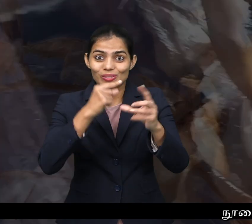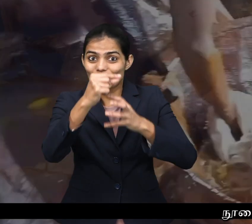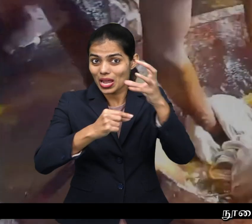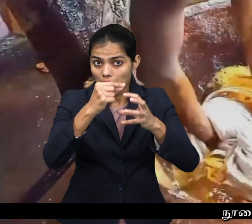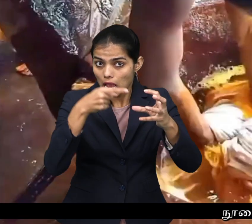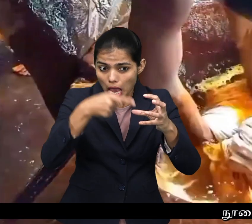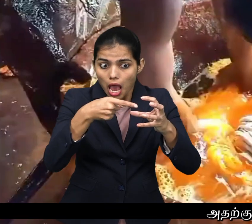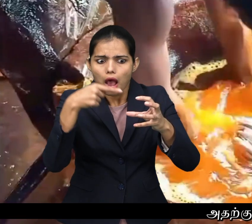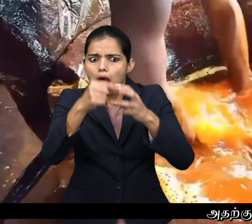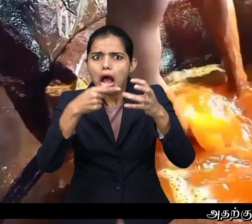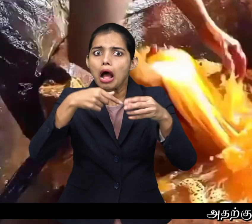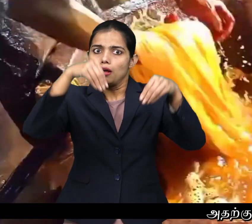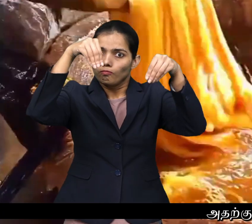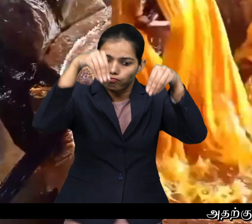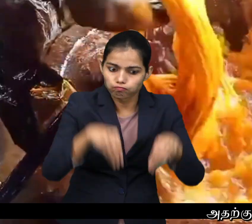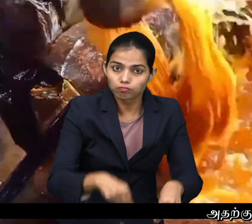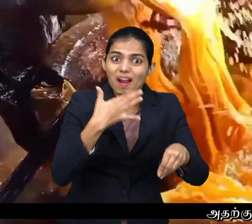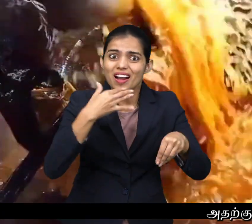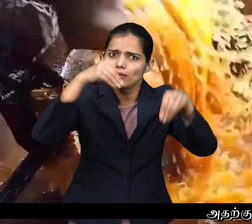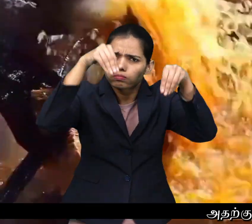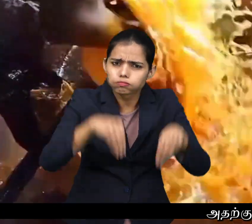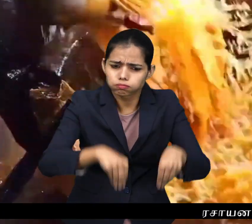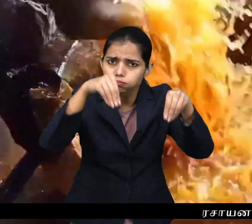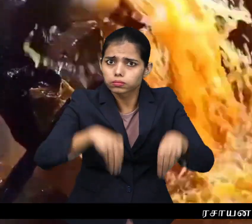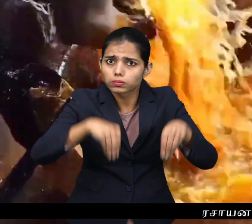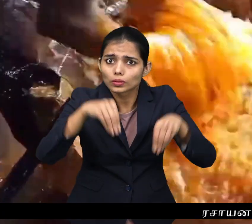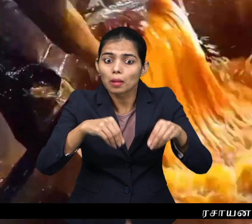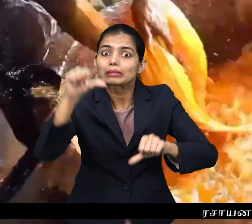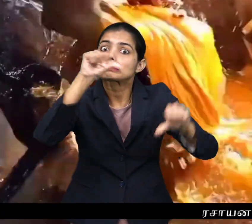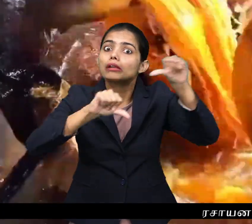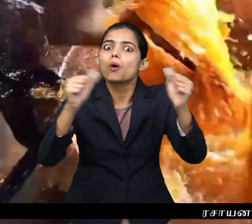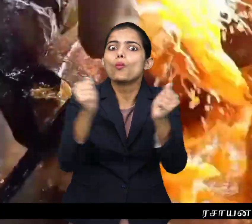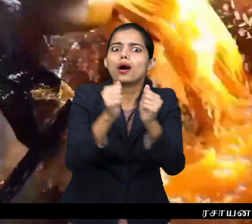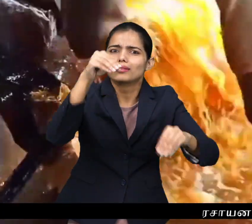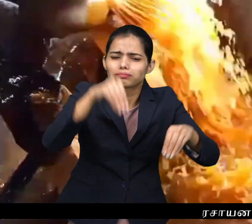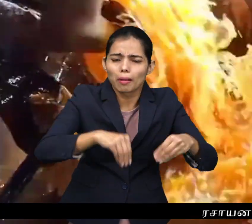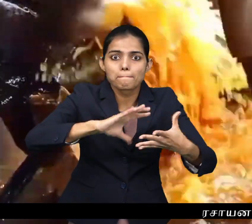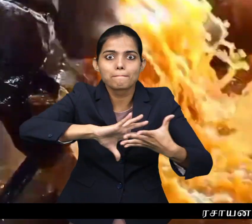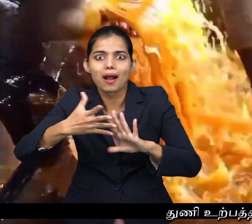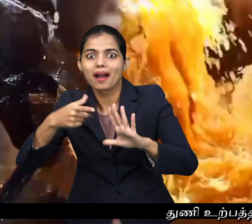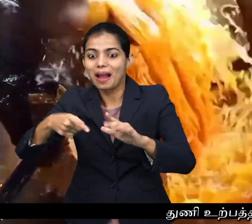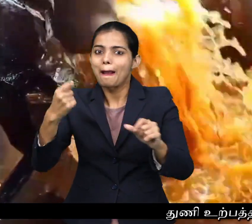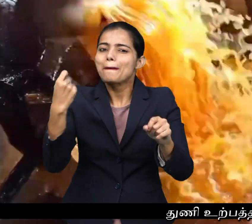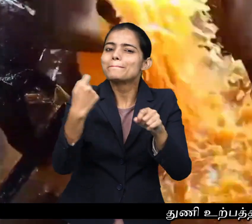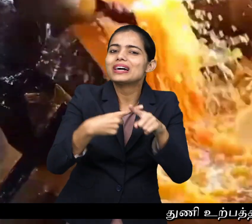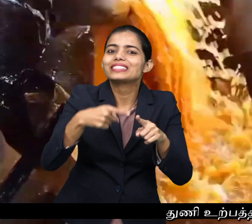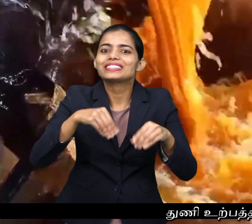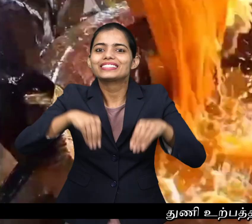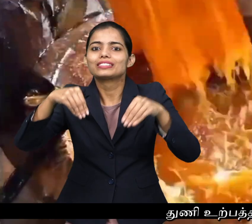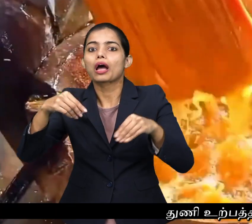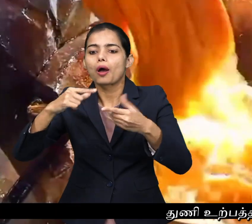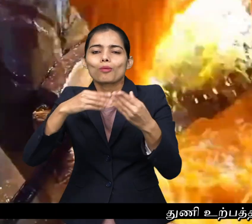நூலை வலுப்படுத்த அதற்கு சாயம் பூசப்பட்டு ரசாயனங்கள் தடவப்பட்டு துணி